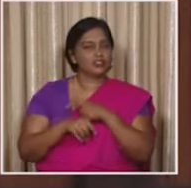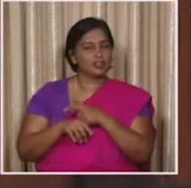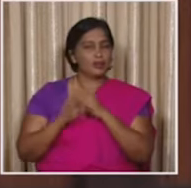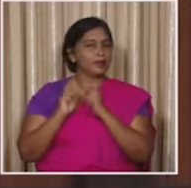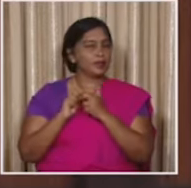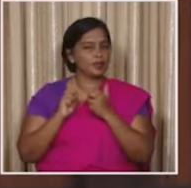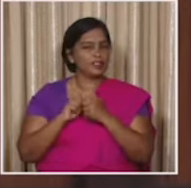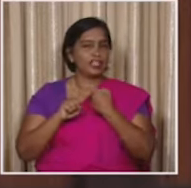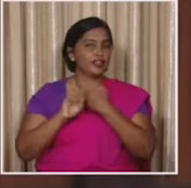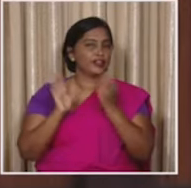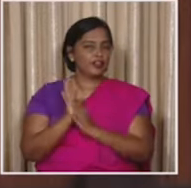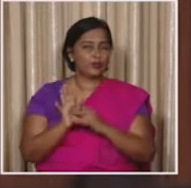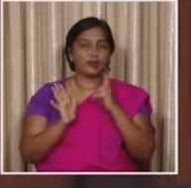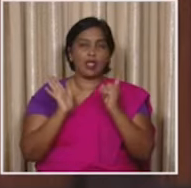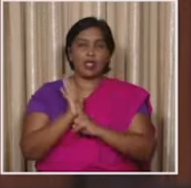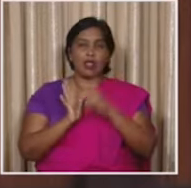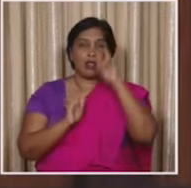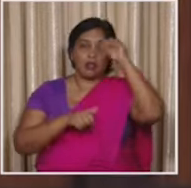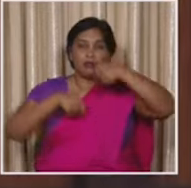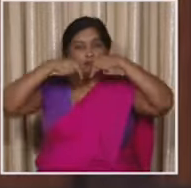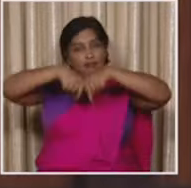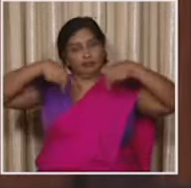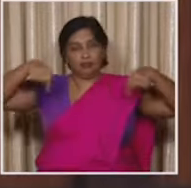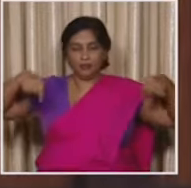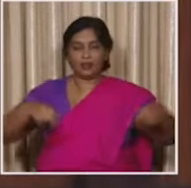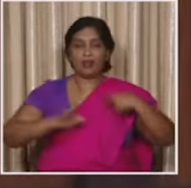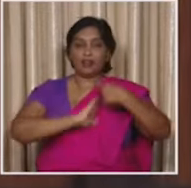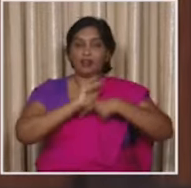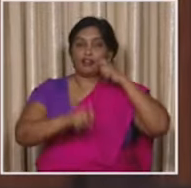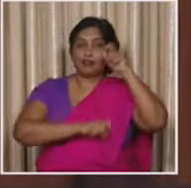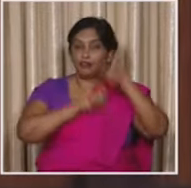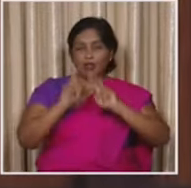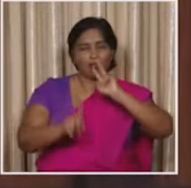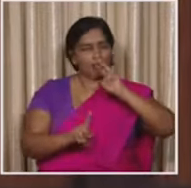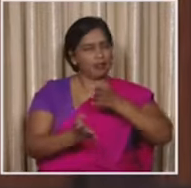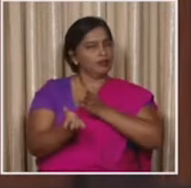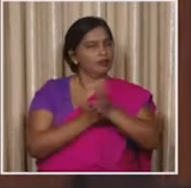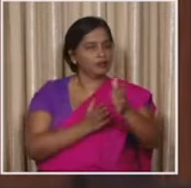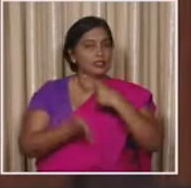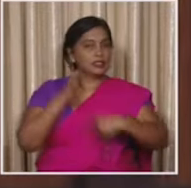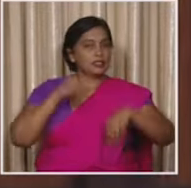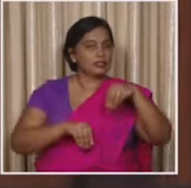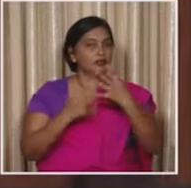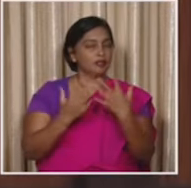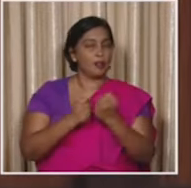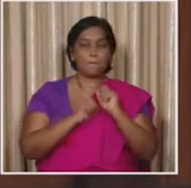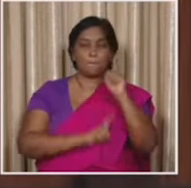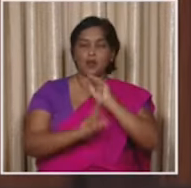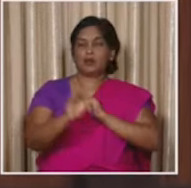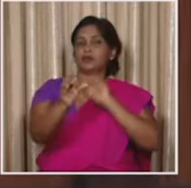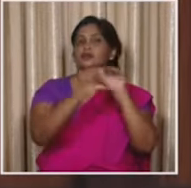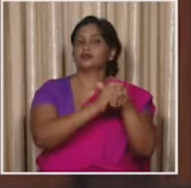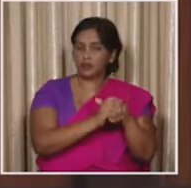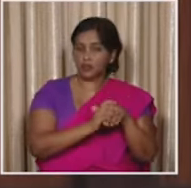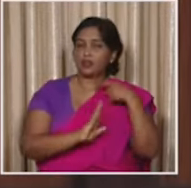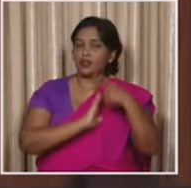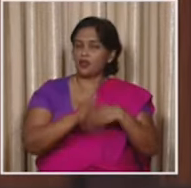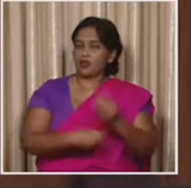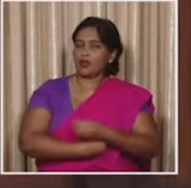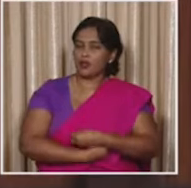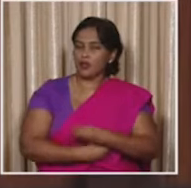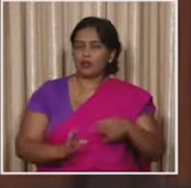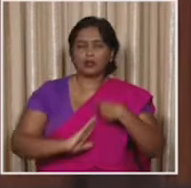உவதுரட்ட கிலோமீட்டர் லக்ஷயா கலிவெட்டவால் கஹனவா கேல ரட்டே ஜனதா ராவட்டல சந்தாரகின பார்லிமெண்ட்டு அவில்ல மே ரட்ட